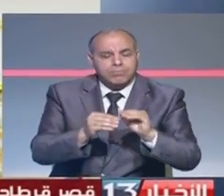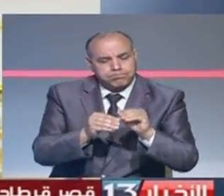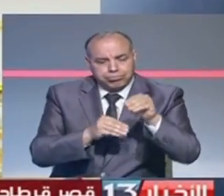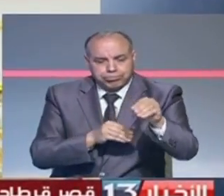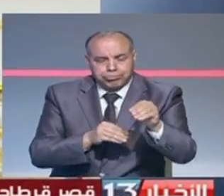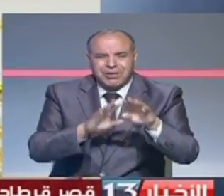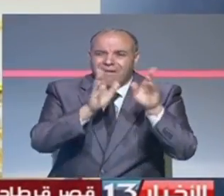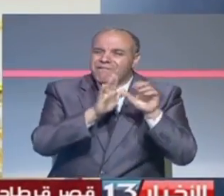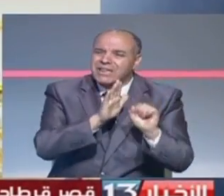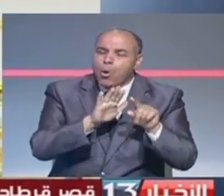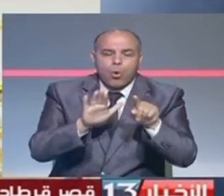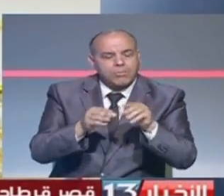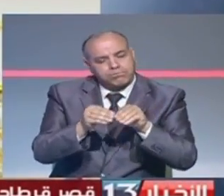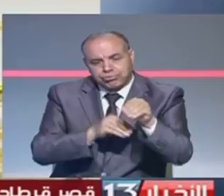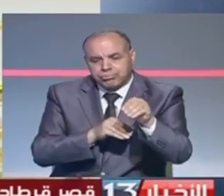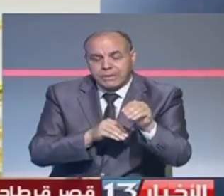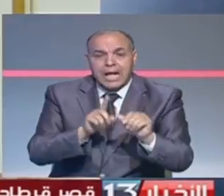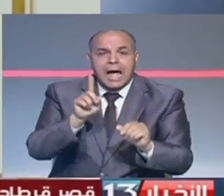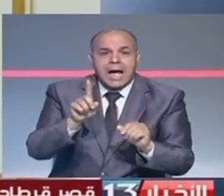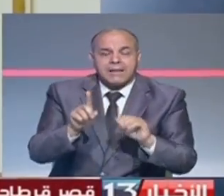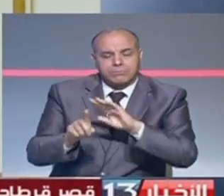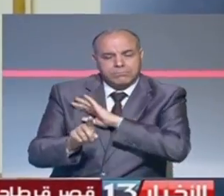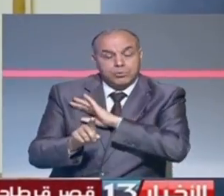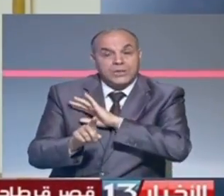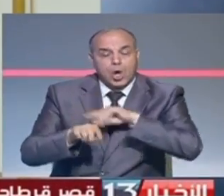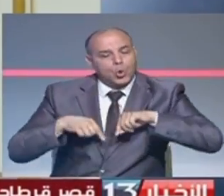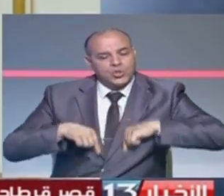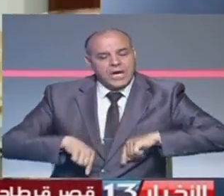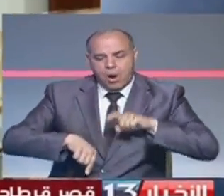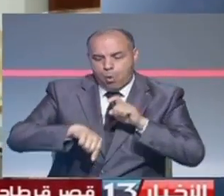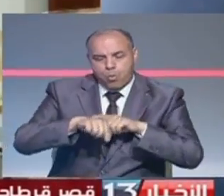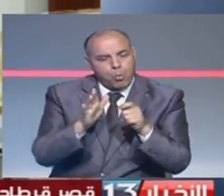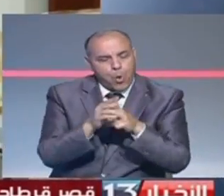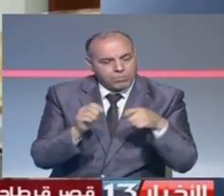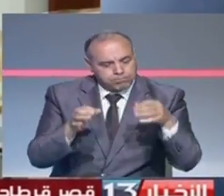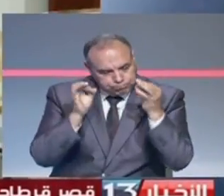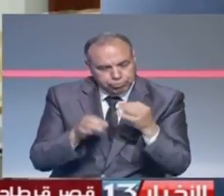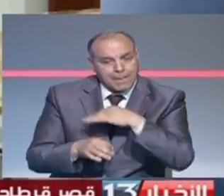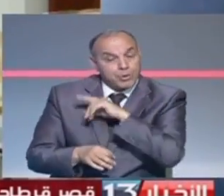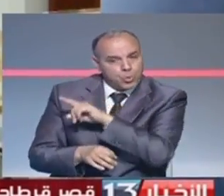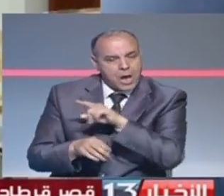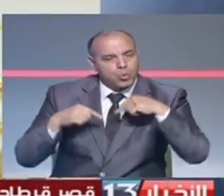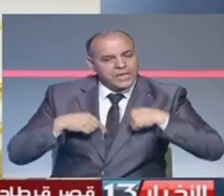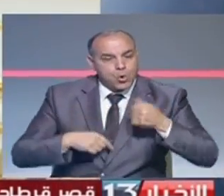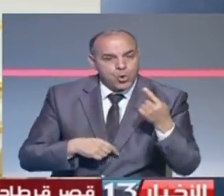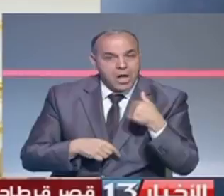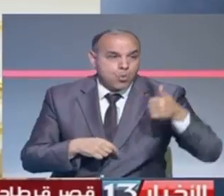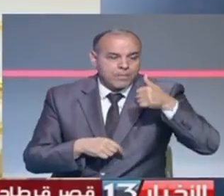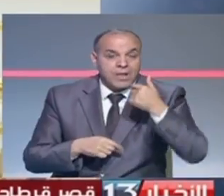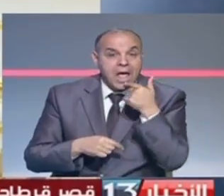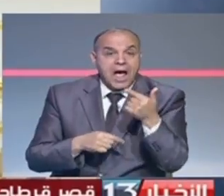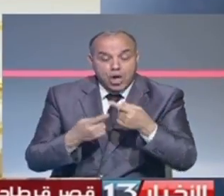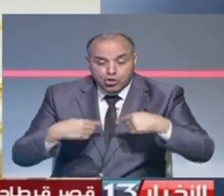في الحجر الصحي الشامل على ان تتولى الحكومه تحديد المده القصوى لذلك وتم التداول خلال